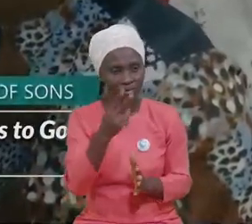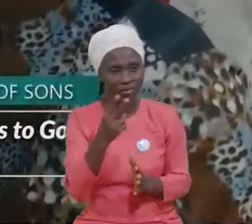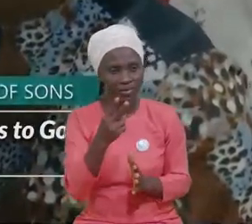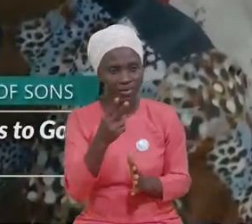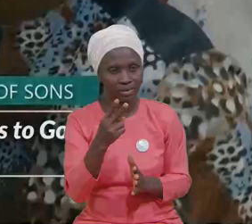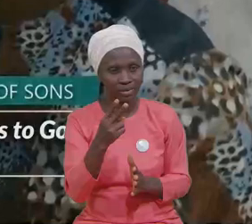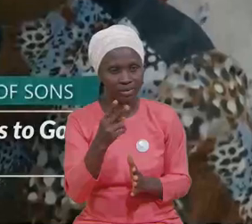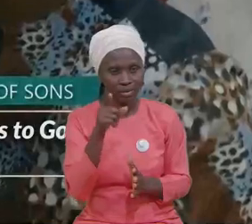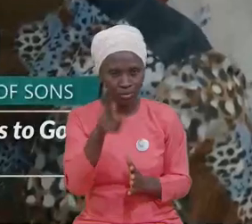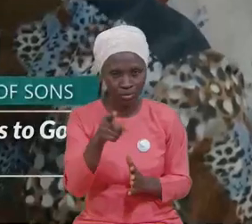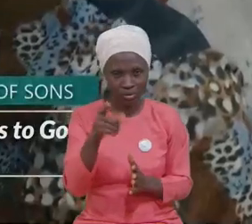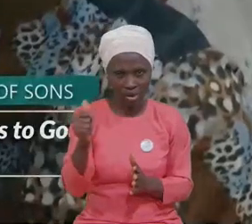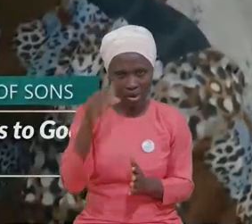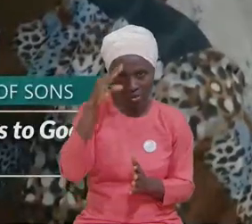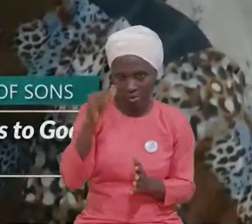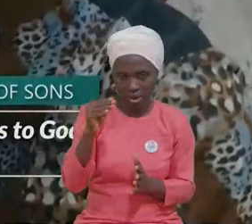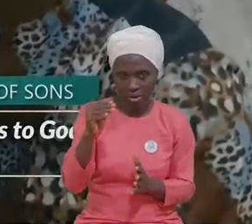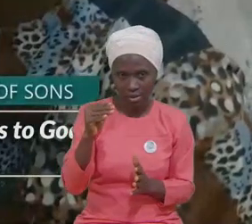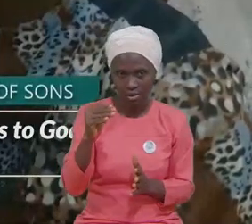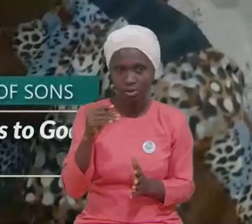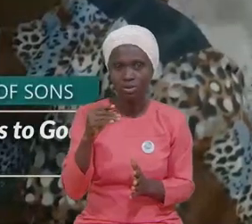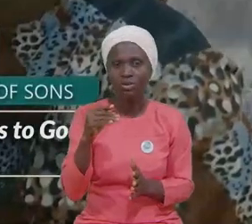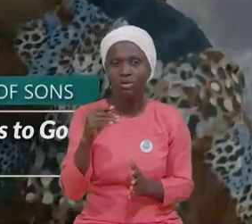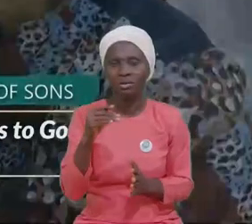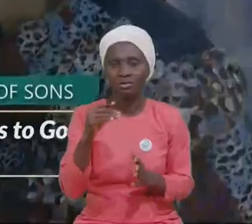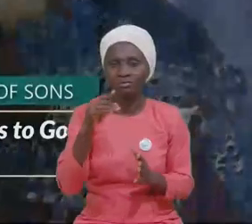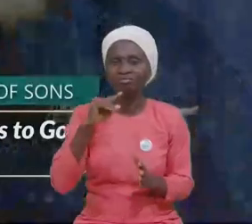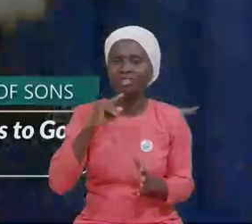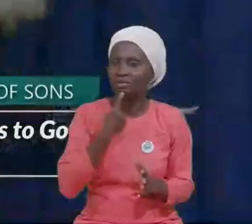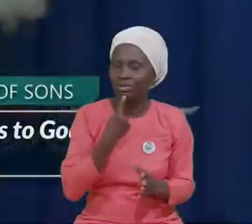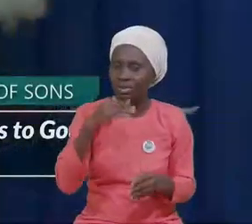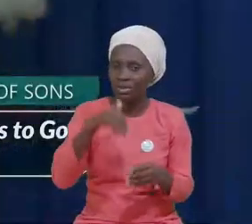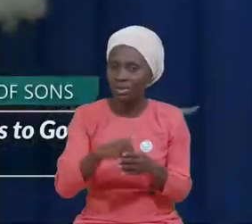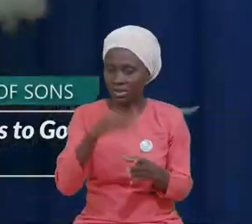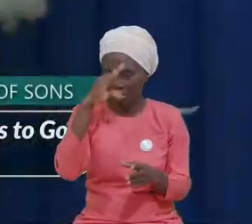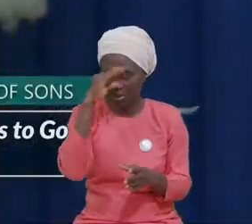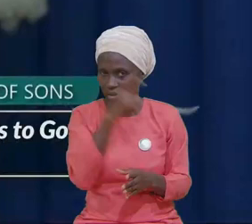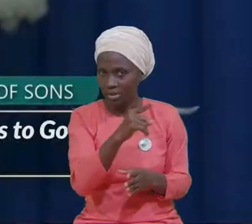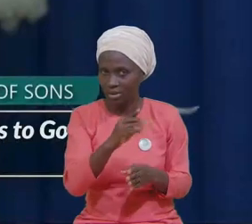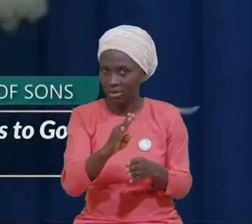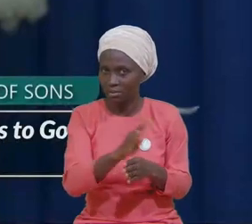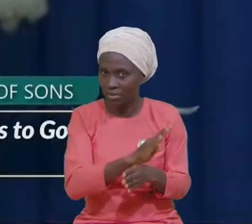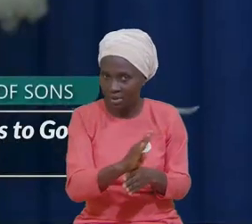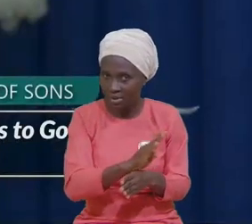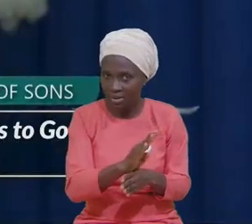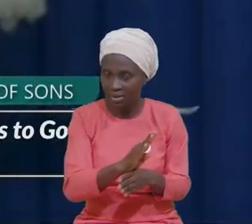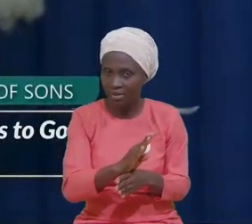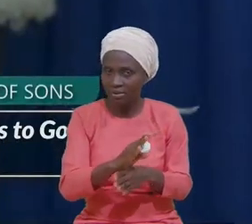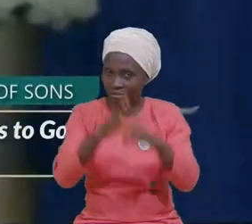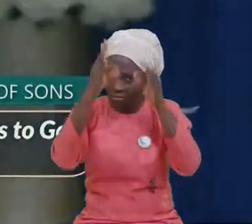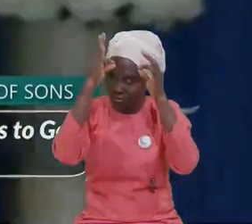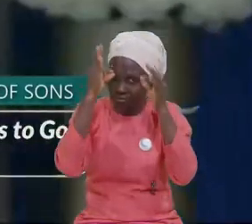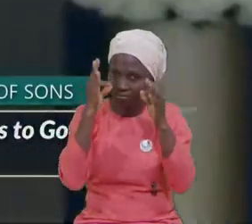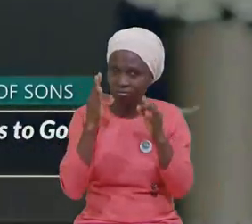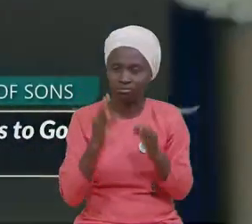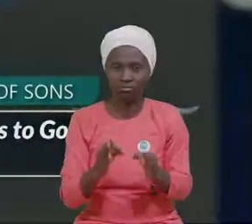homme habile dans son ouvrage, il se tient délibéré dans son